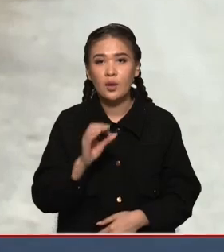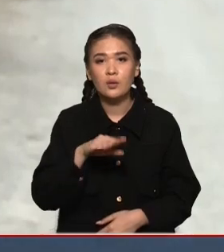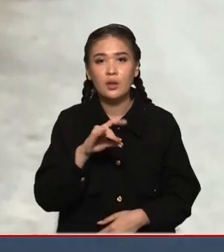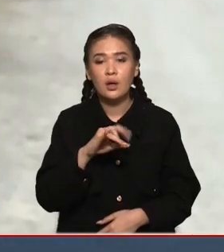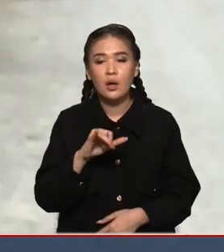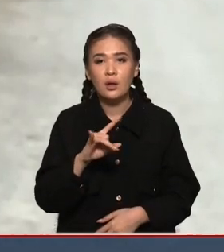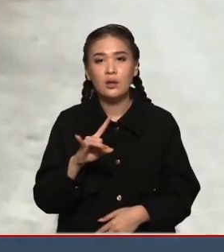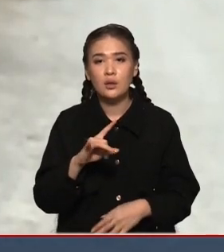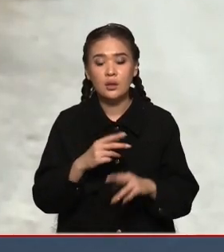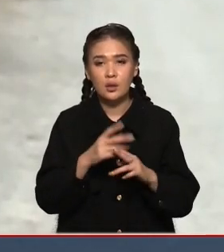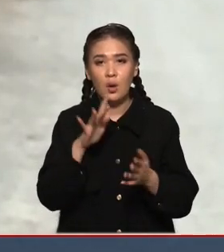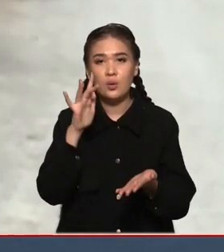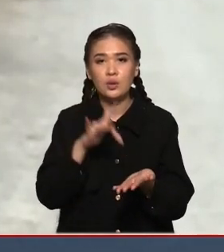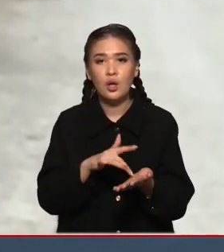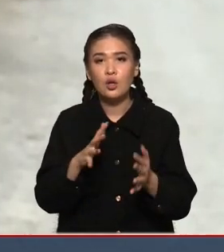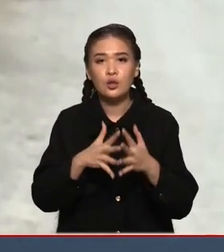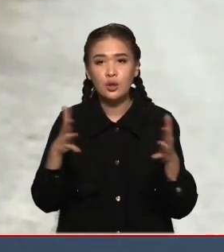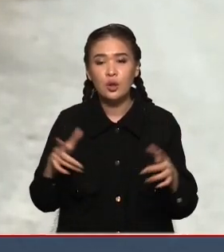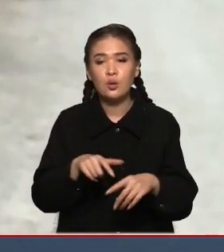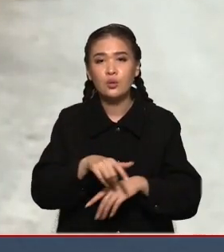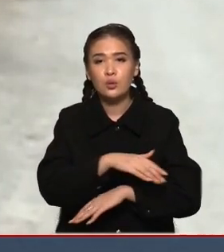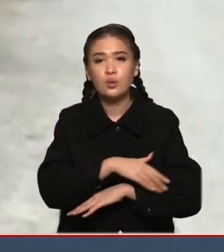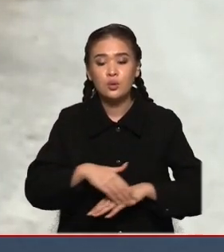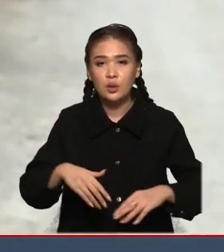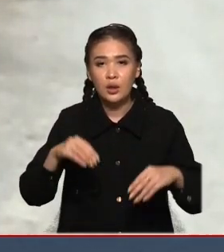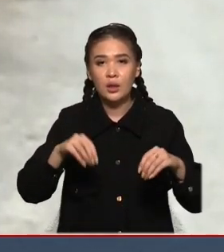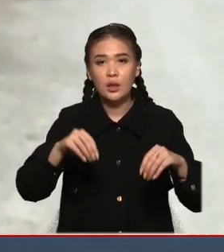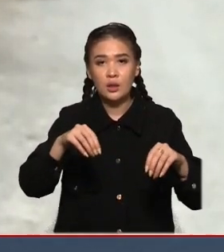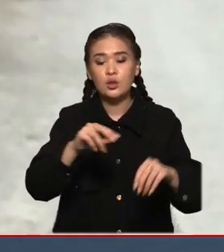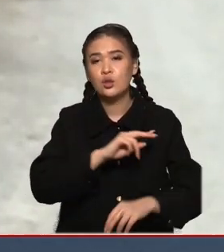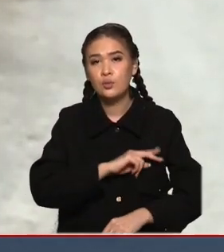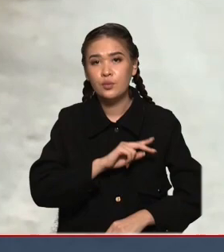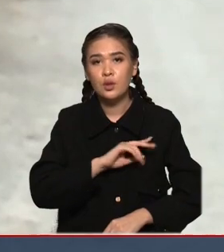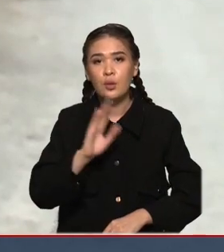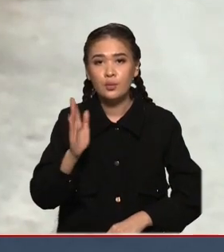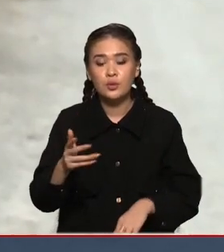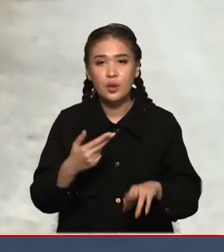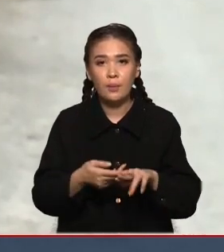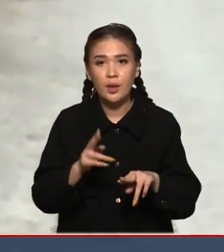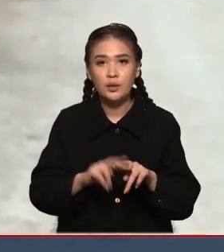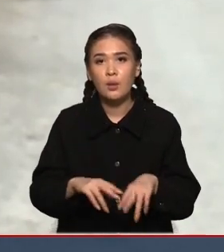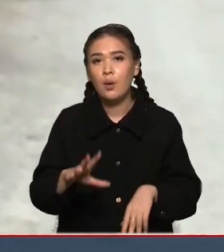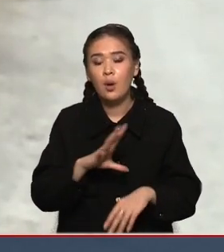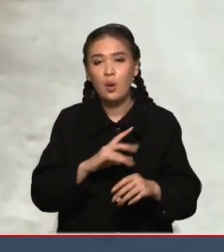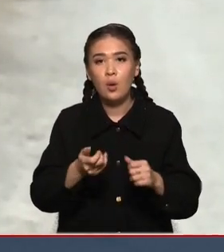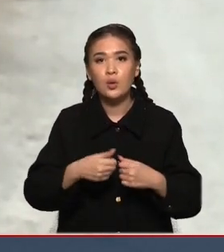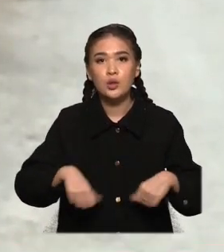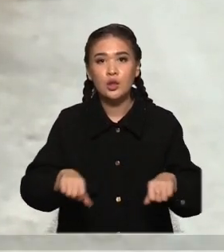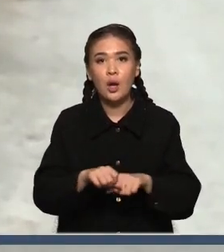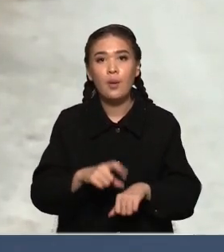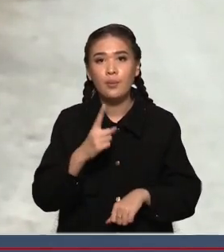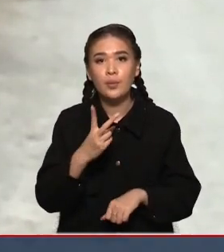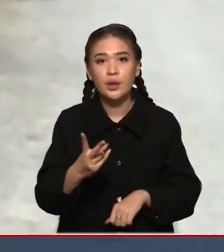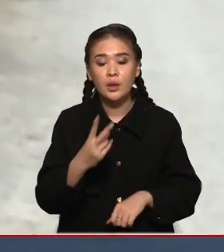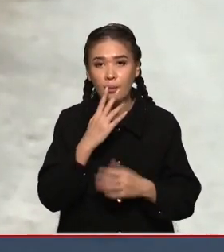елді мекенінің ортасын үлкен көшенің бойына тал егеміз деп жұмыс жасап жатырмыз. Сөйтіп қоршағанбыз былтыр 1 гектардай